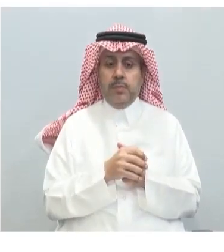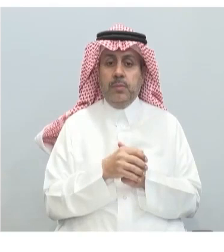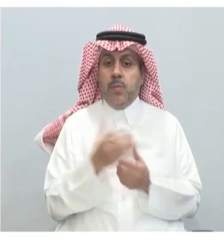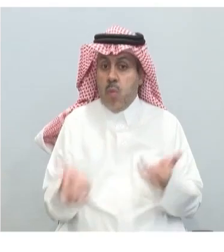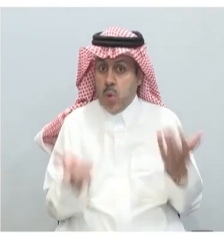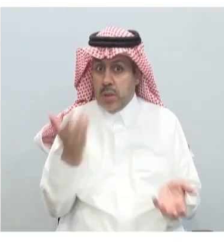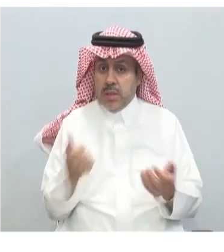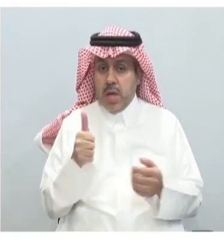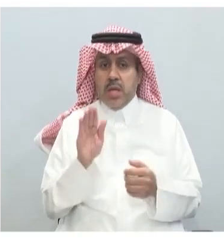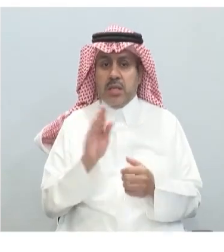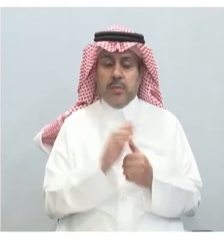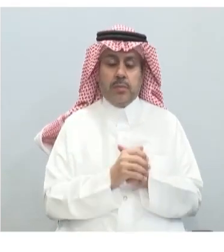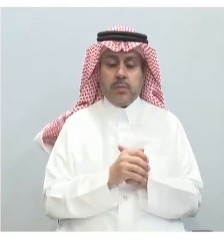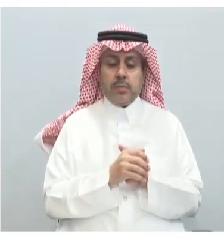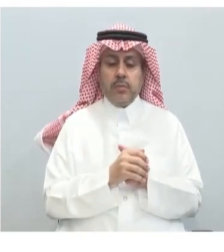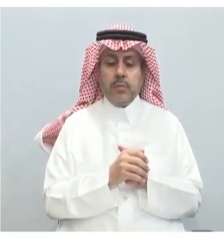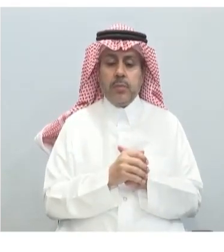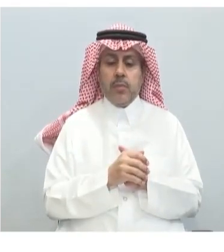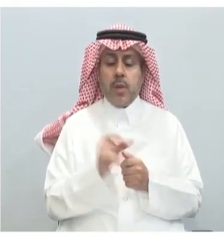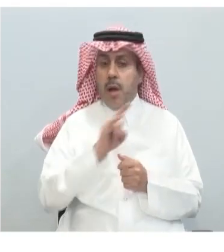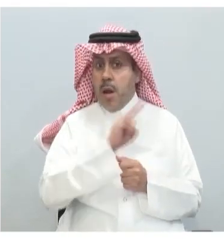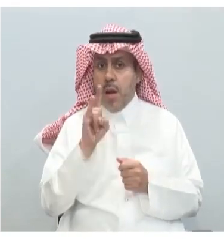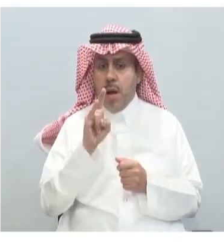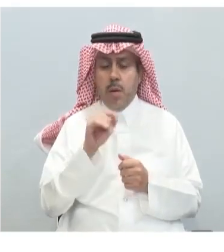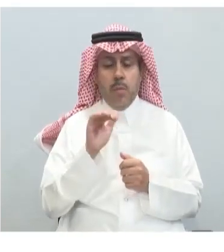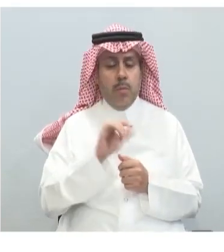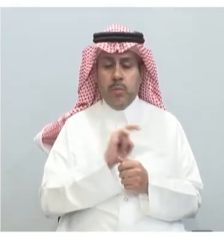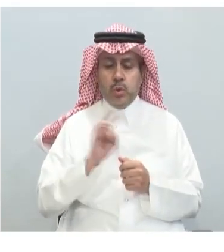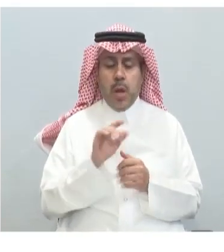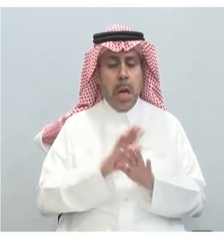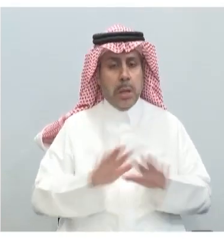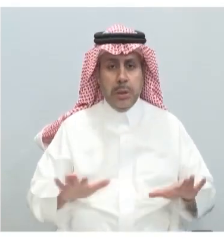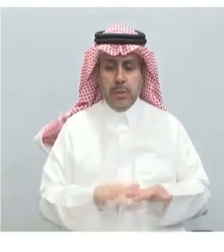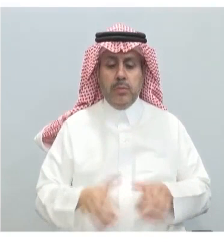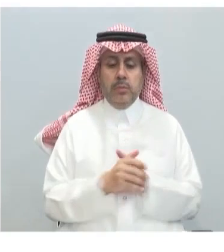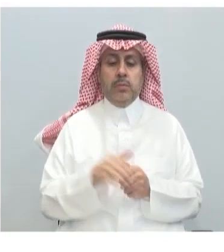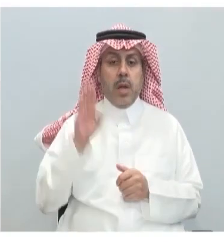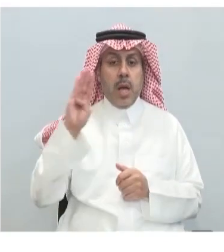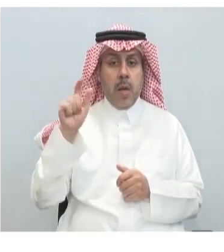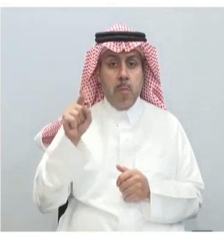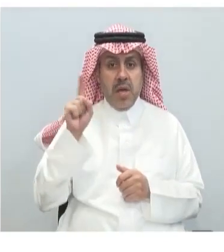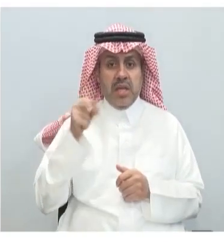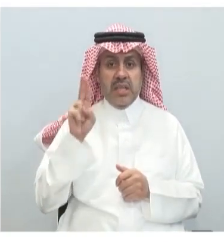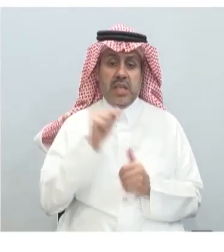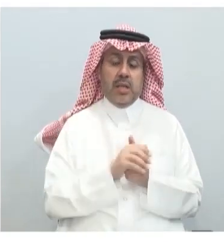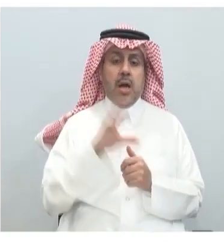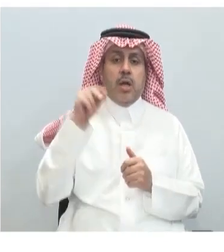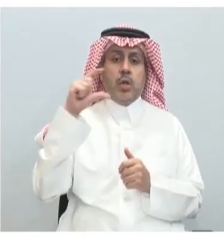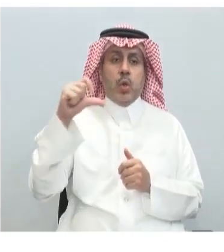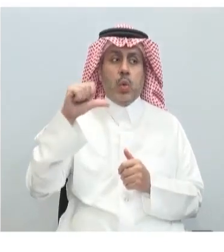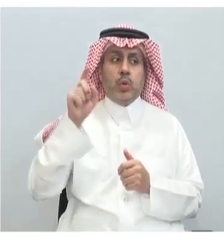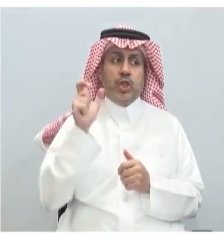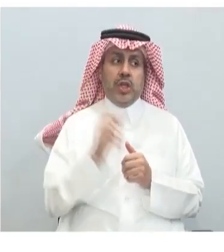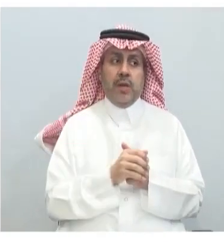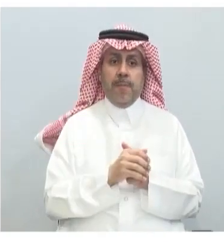موجود من ضمن النواتج اذا هنا لا مشكله لدينا لكن كبريتيد الهيدروجين لاحظ هنا في